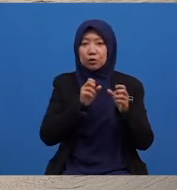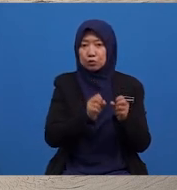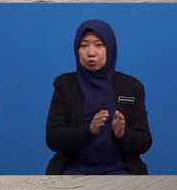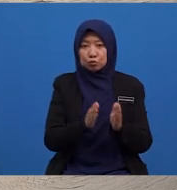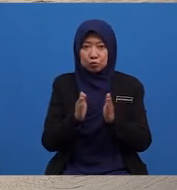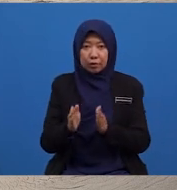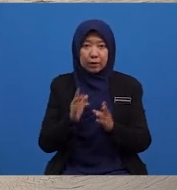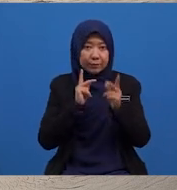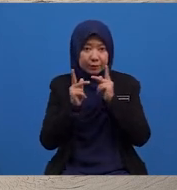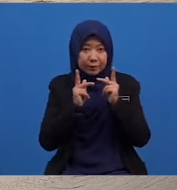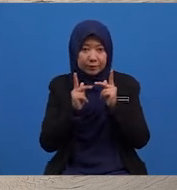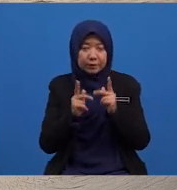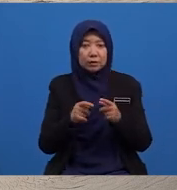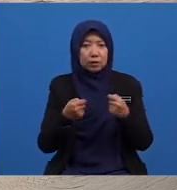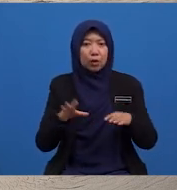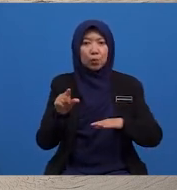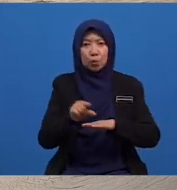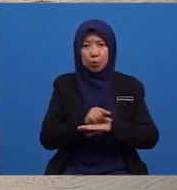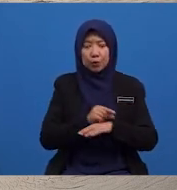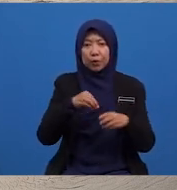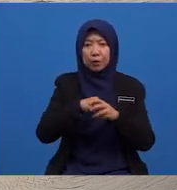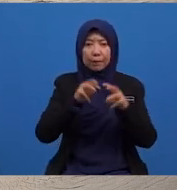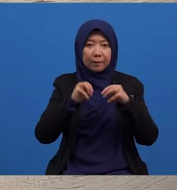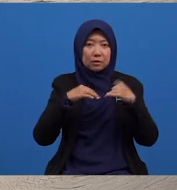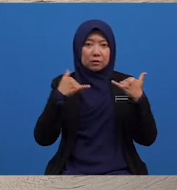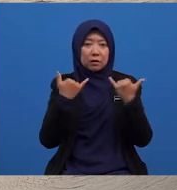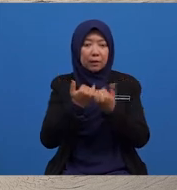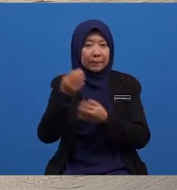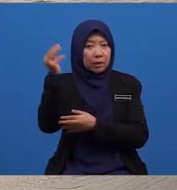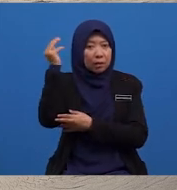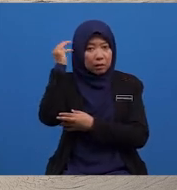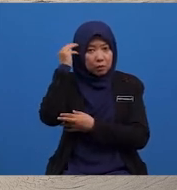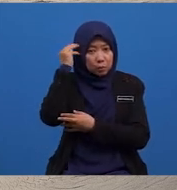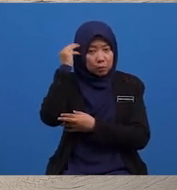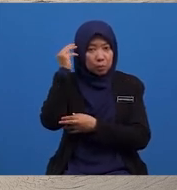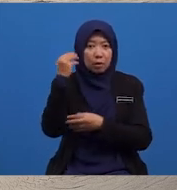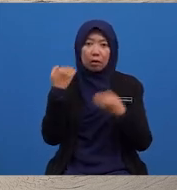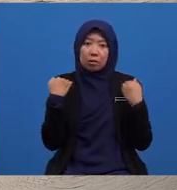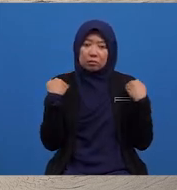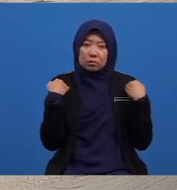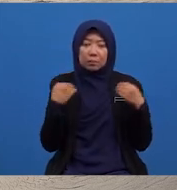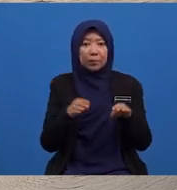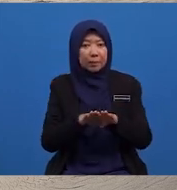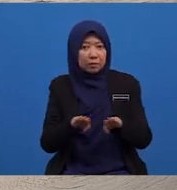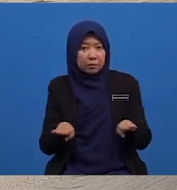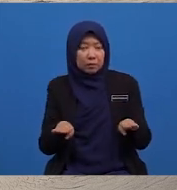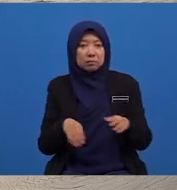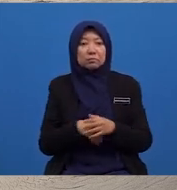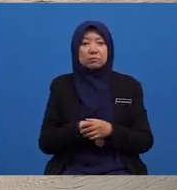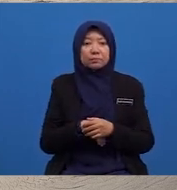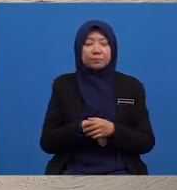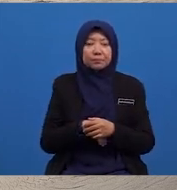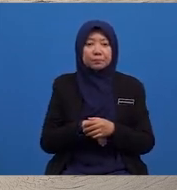telah digunakan umum dalam masyarakat Melayu. Dalam bidalan terkandung perbandingan,